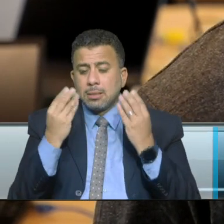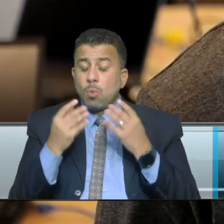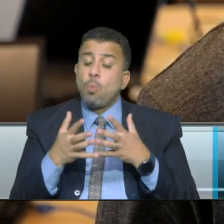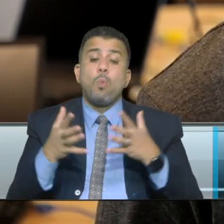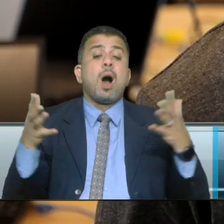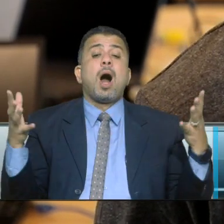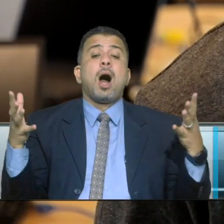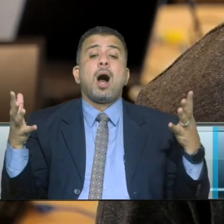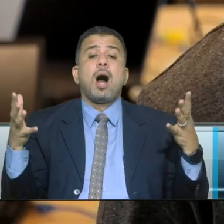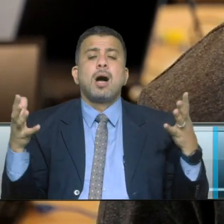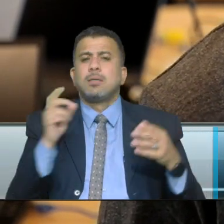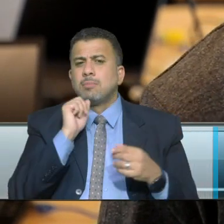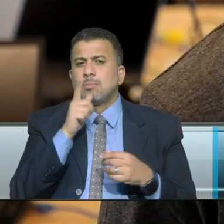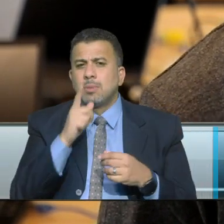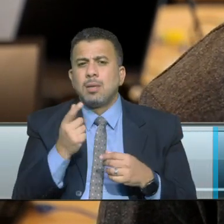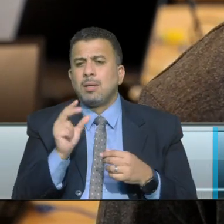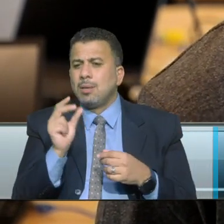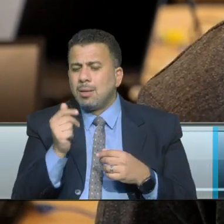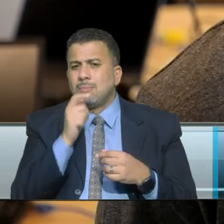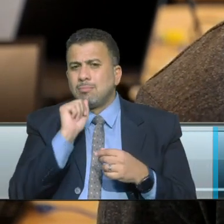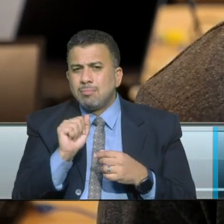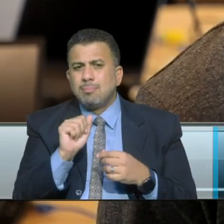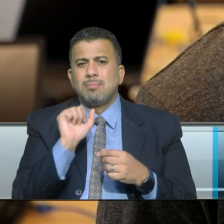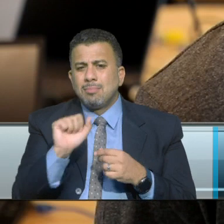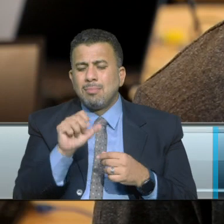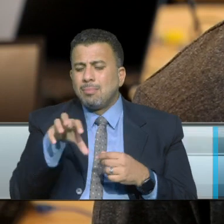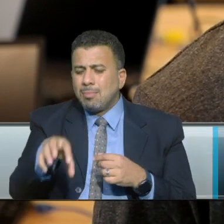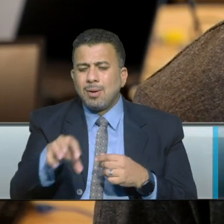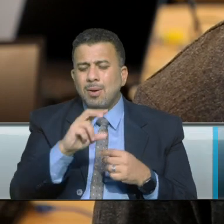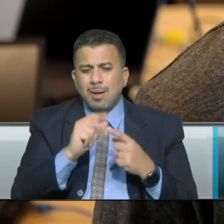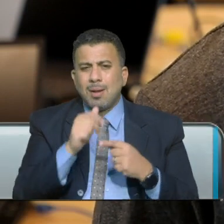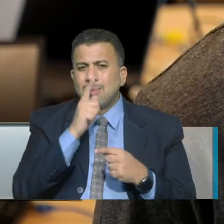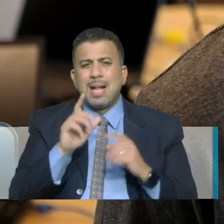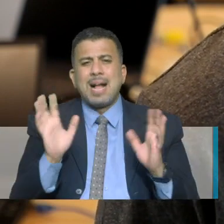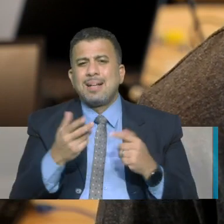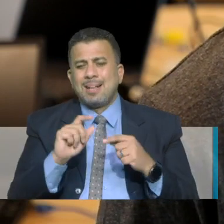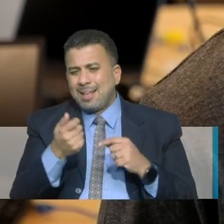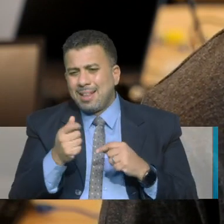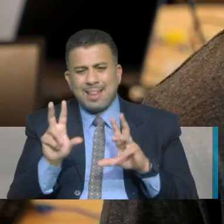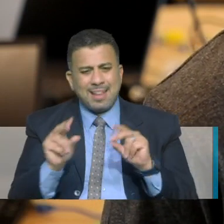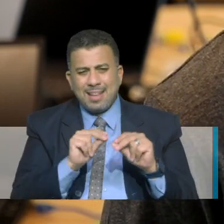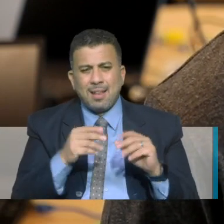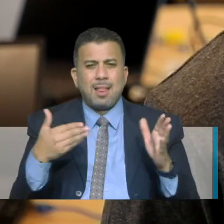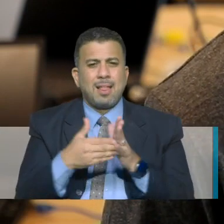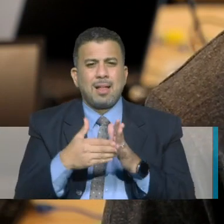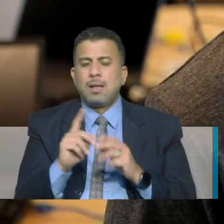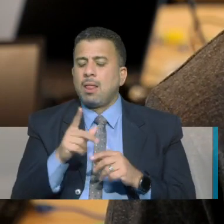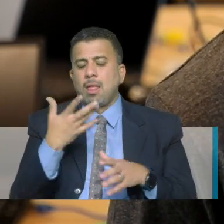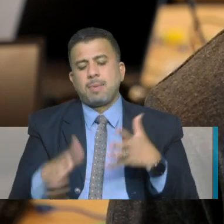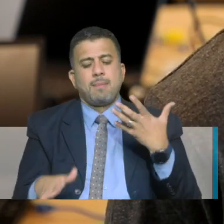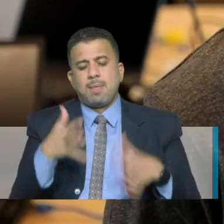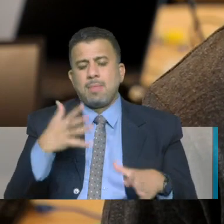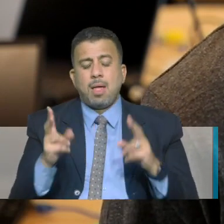أشياء مثل الوايرات كيف تتركب، وكل واير عنده منطقة معينة، مو بركب كل واير ويا بعض لأن عادي في النهاية يخترب